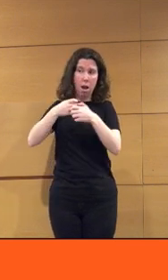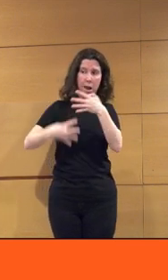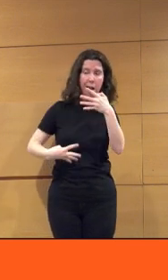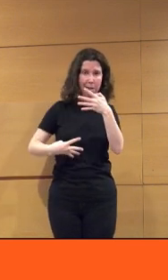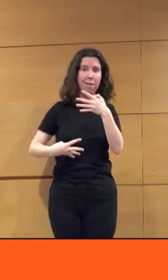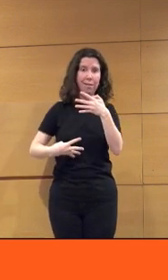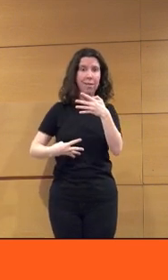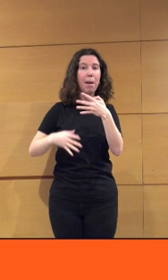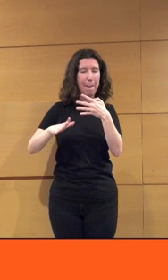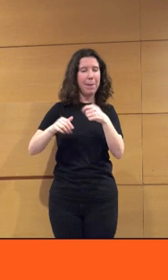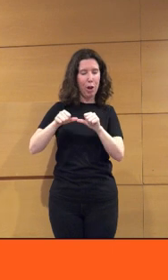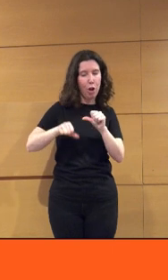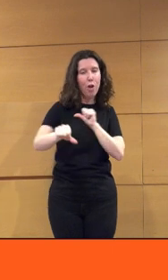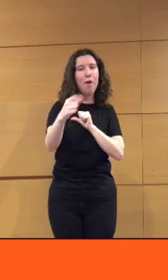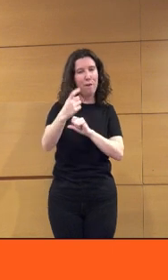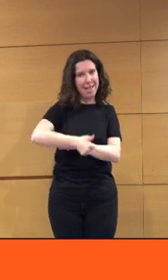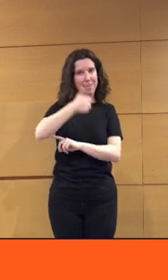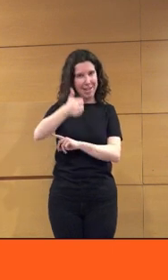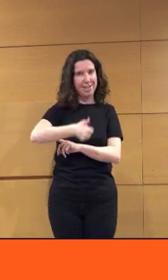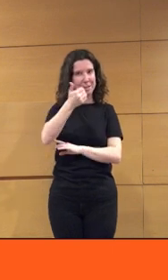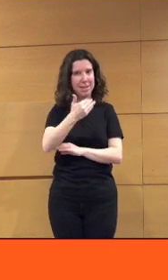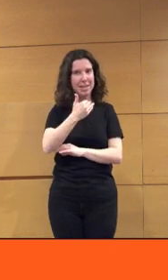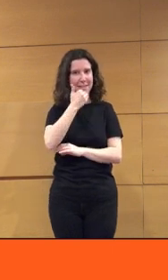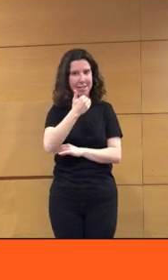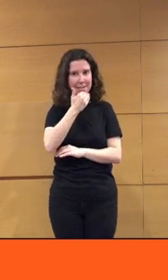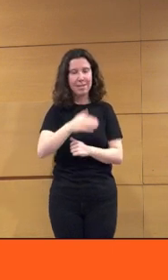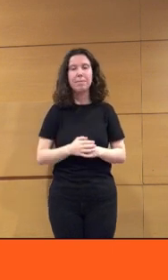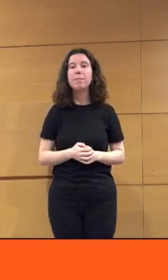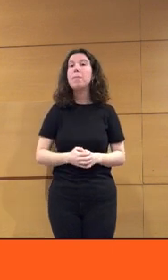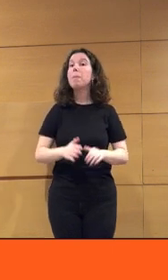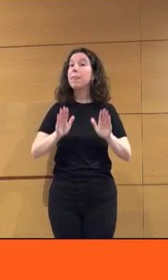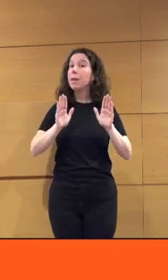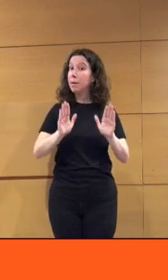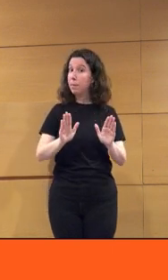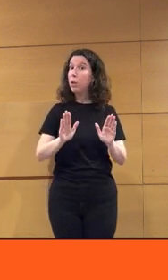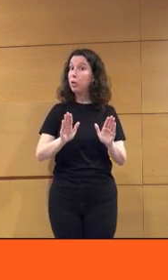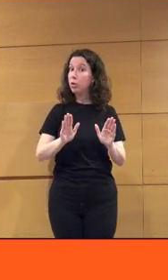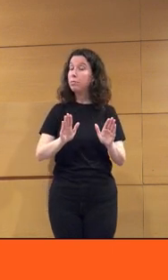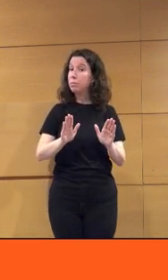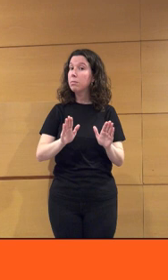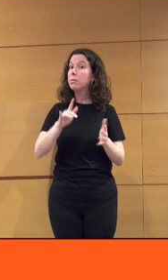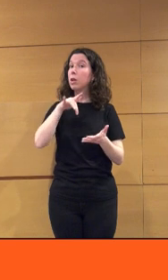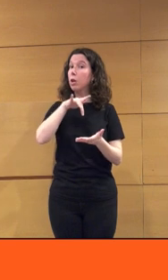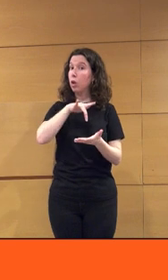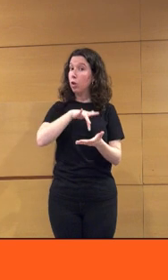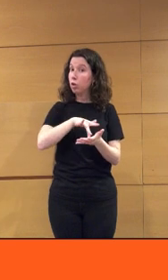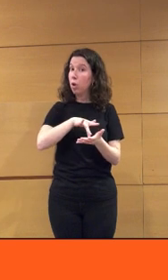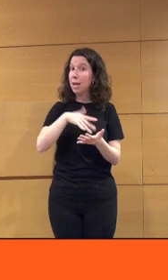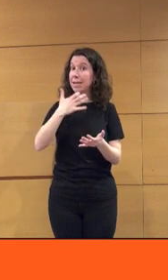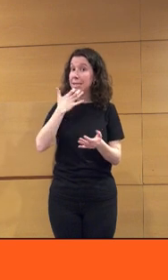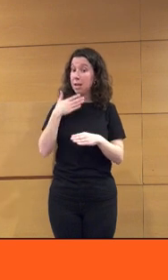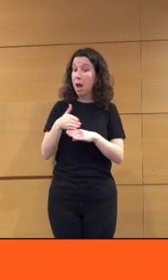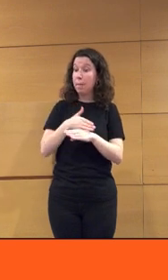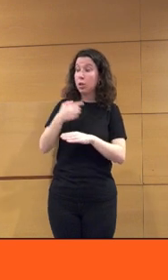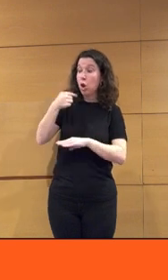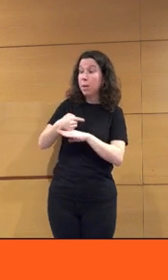som conscients que ens falta molt per fer, però establim bé quina és la nostra obligació, què és el que hem